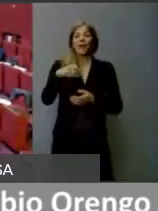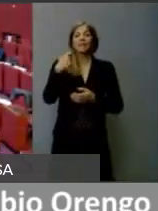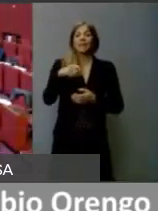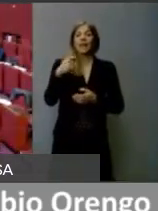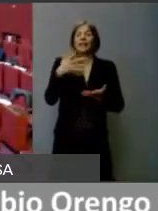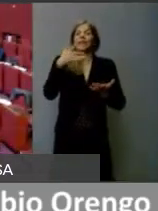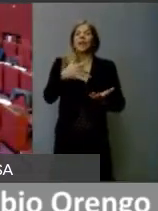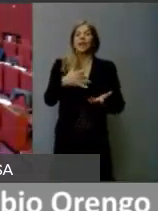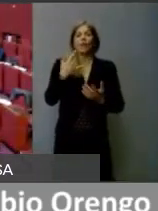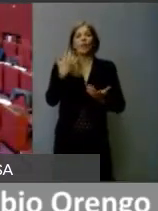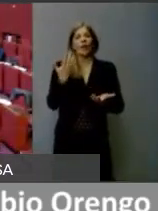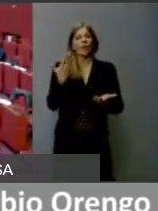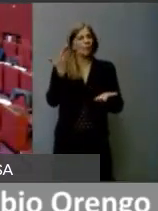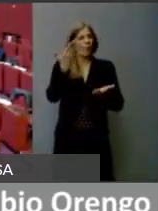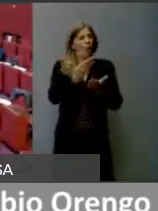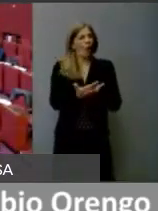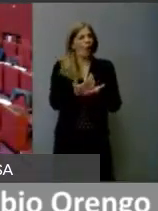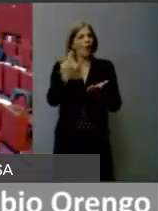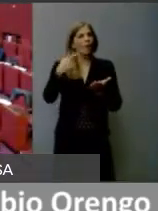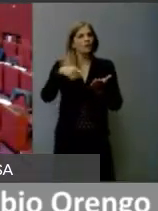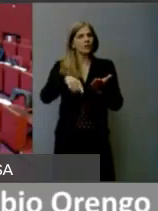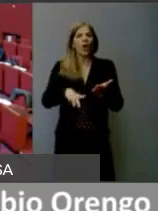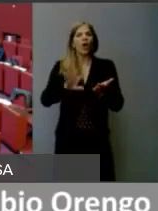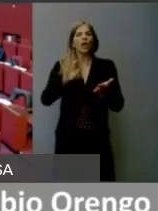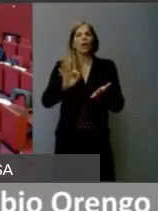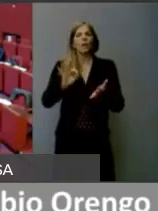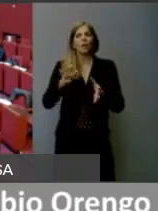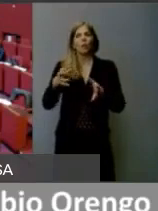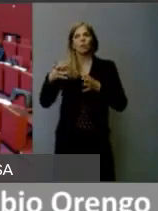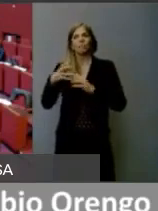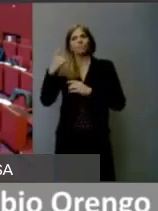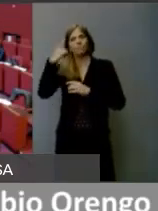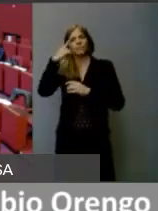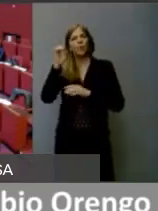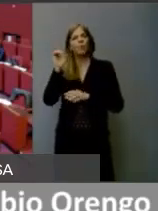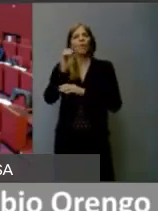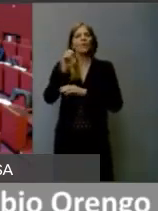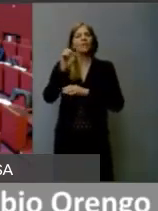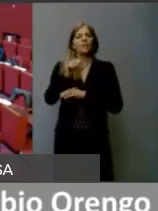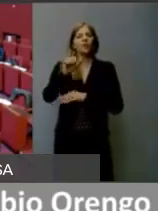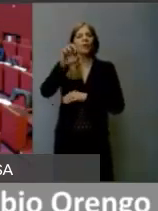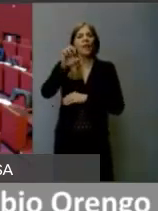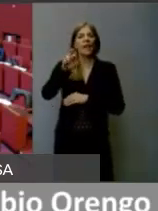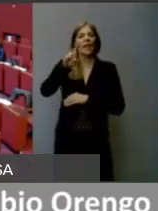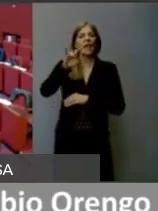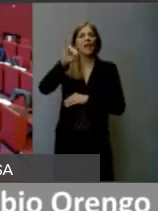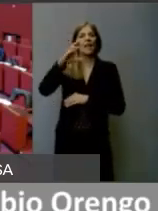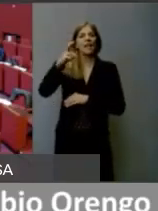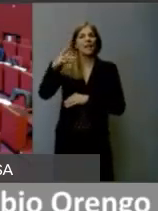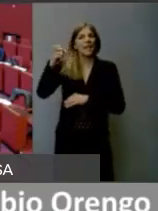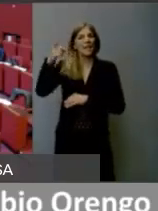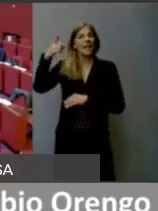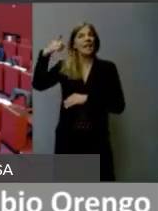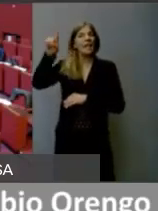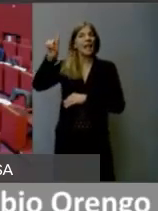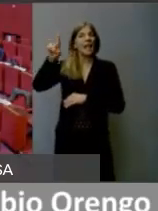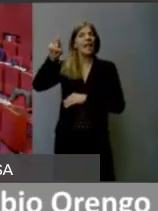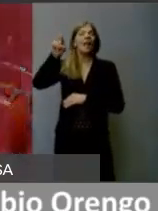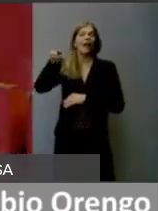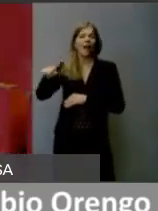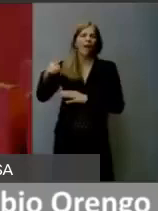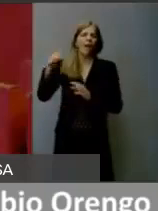consiliare nasce da un suggerimento del professor Franco Enrichet, che ebbe modo proprio di